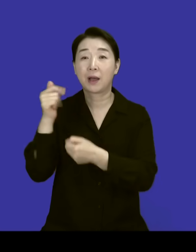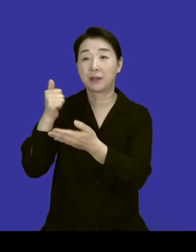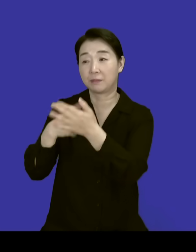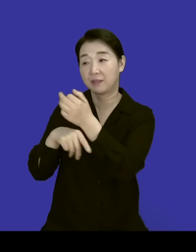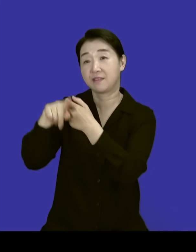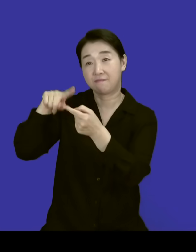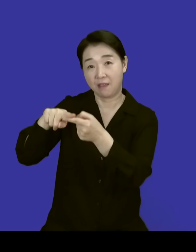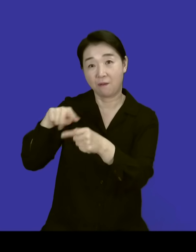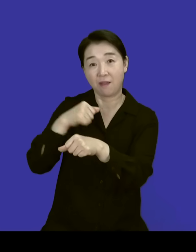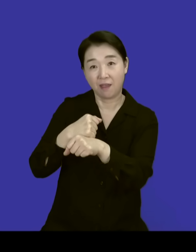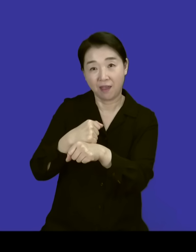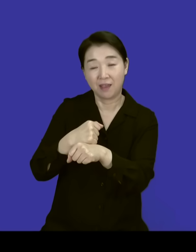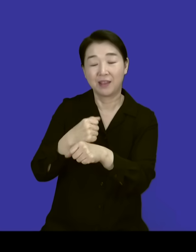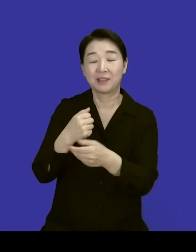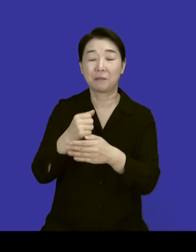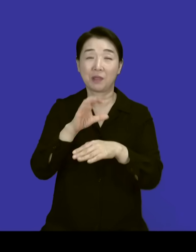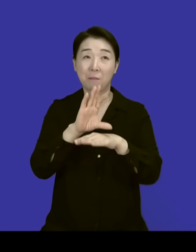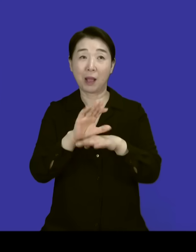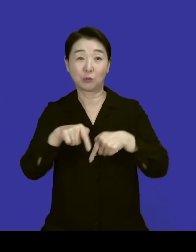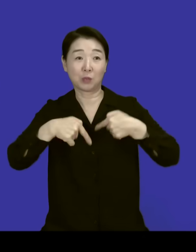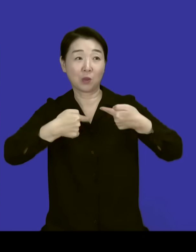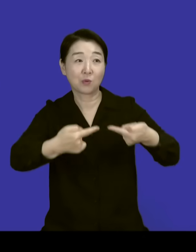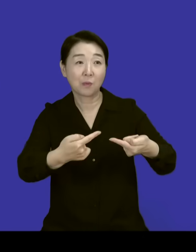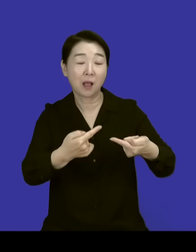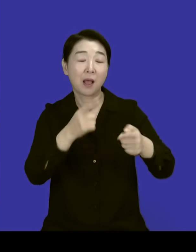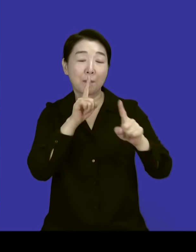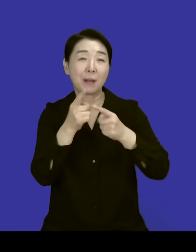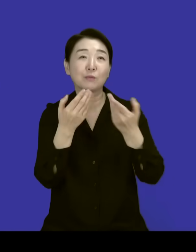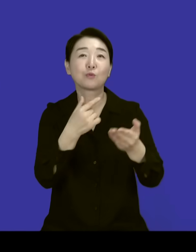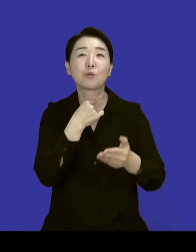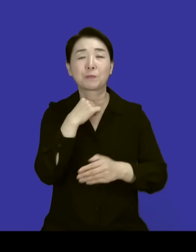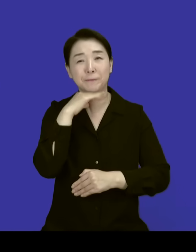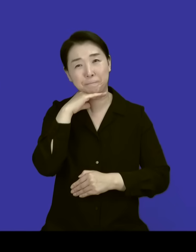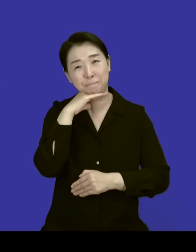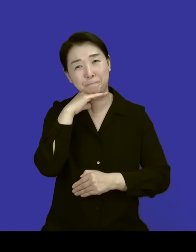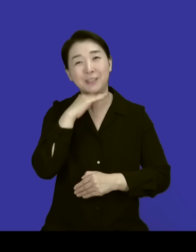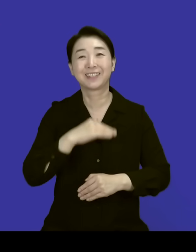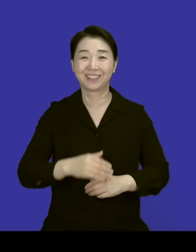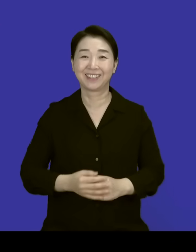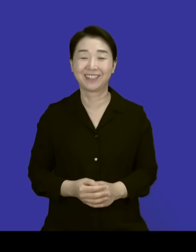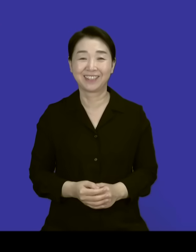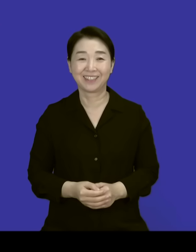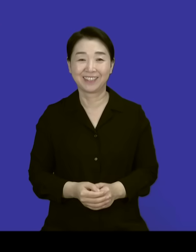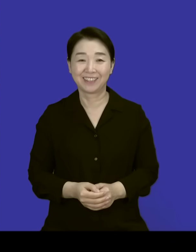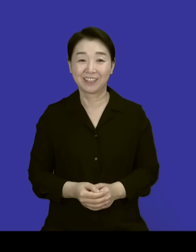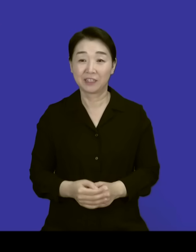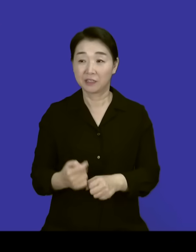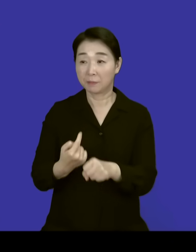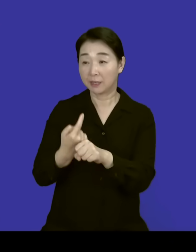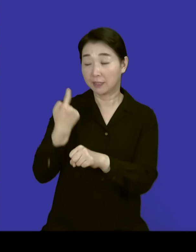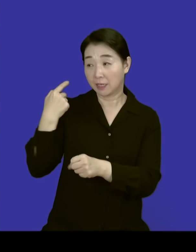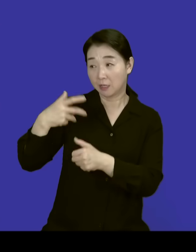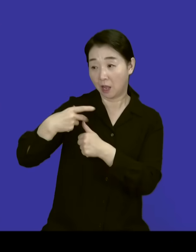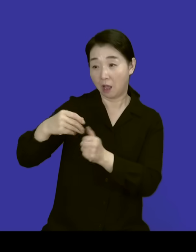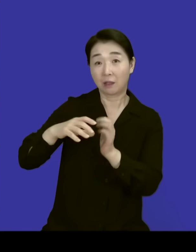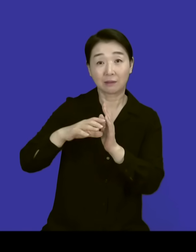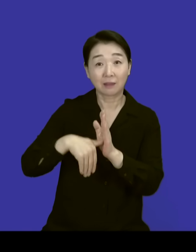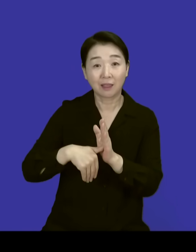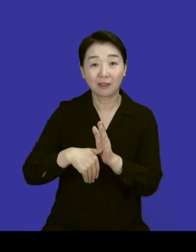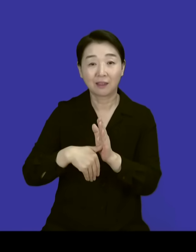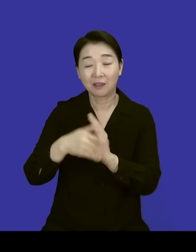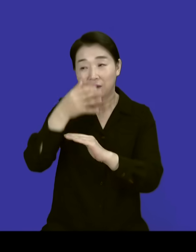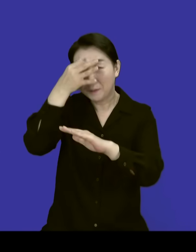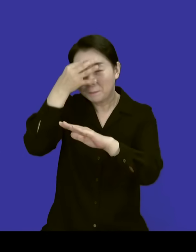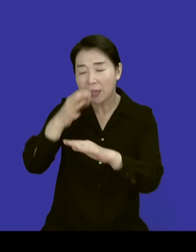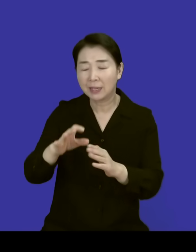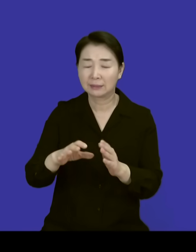예. 이 방송에 나가서 말씀을 드려야겠다 하고 기다리고 있었죠. 아, 그래요? 네네. 그래서 작년에 섭외 왔을 때도 죄송한데